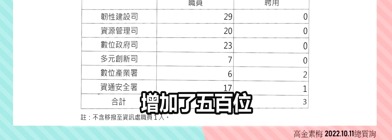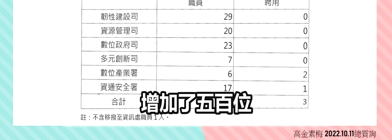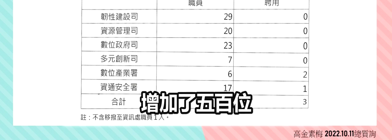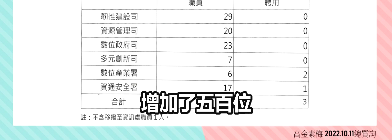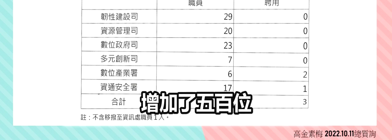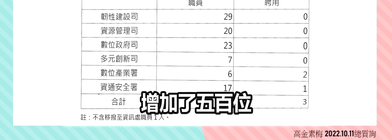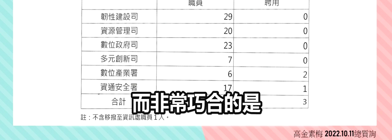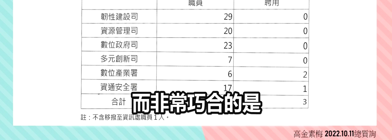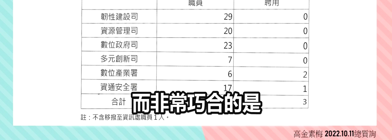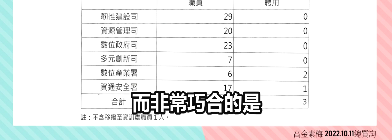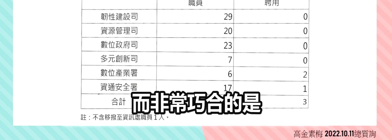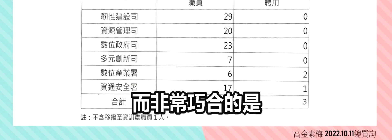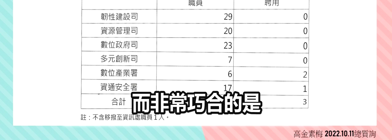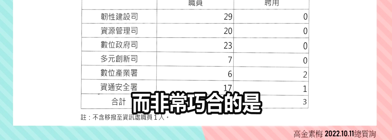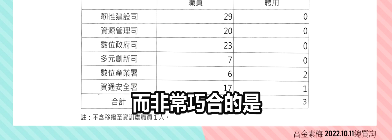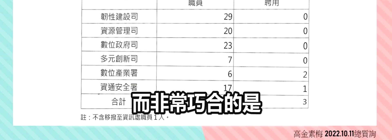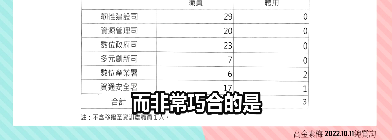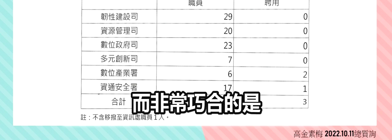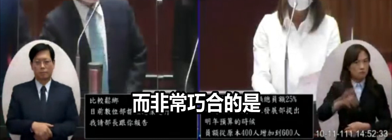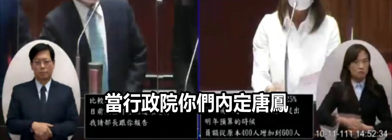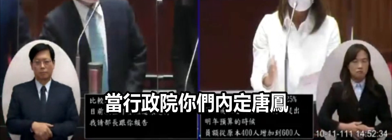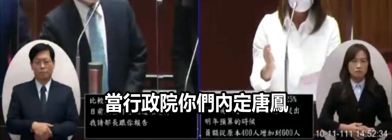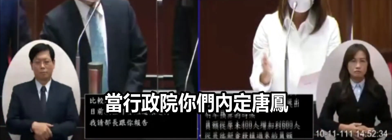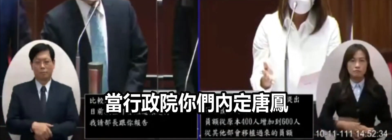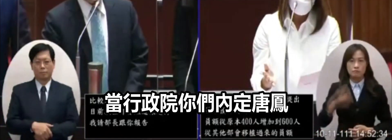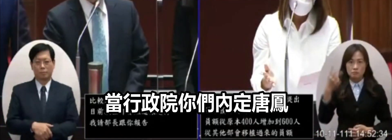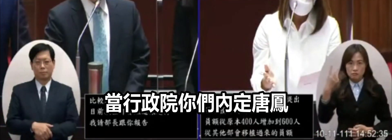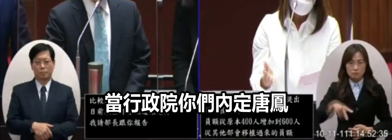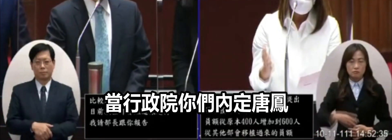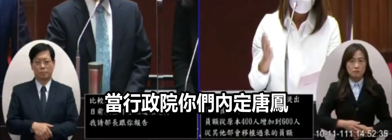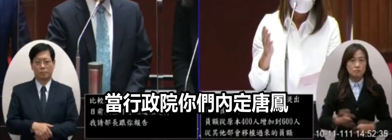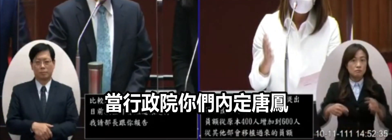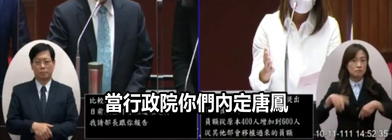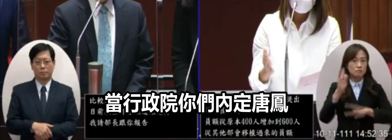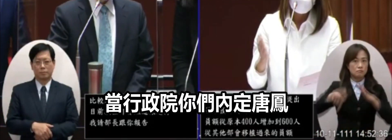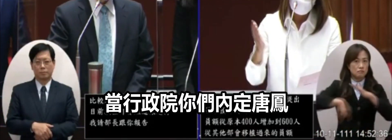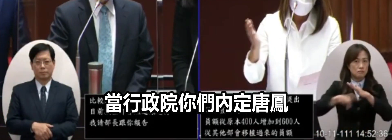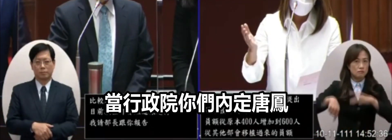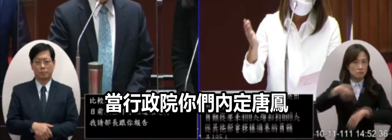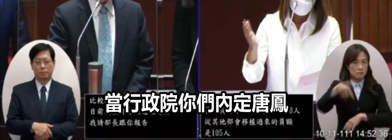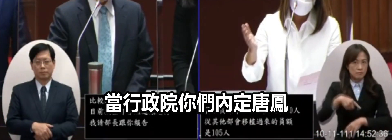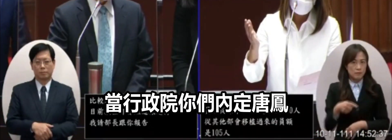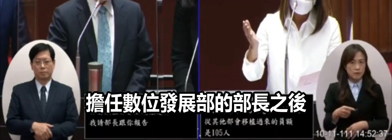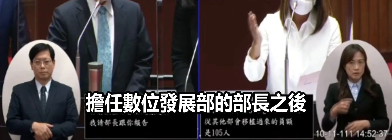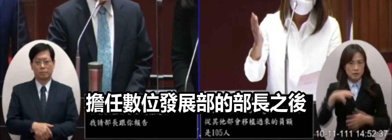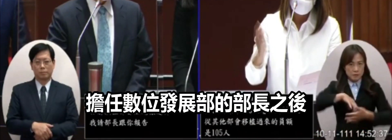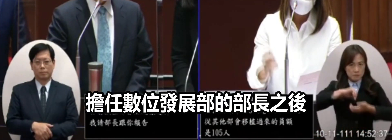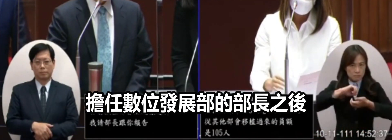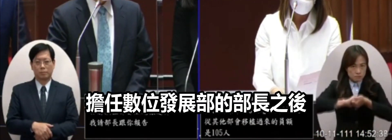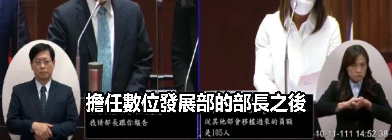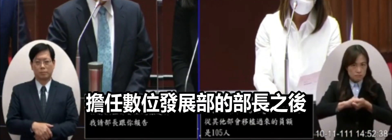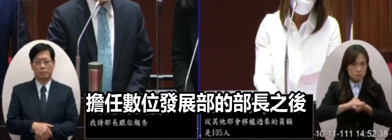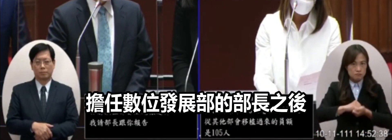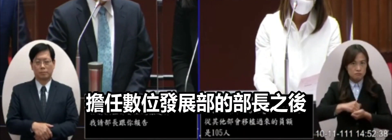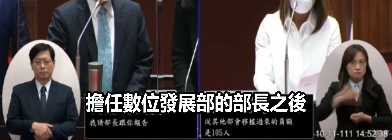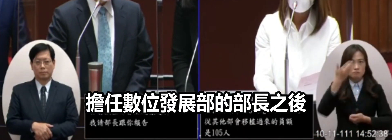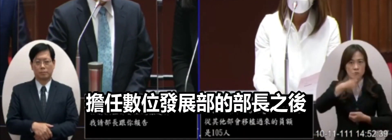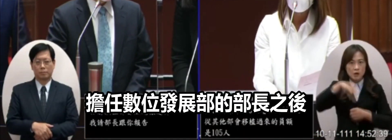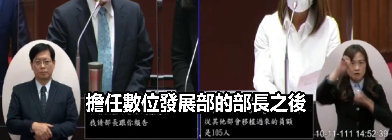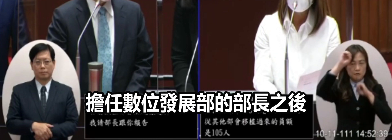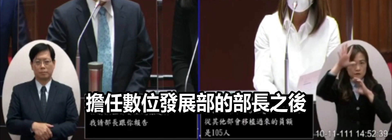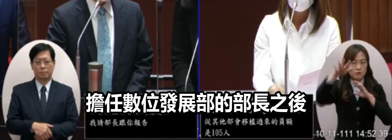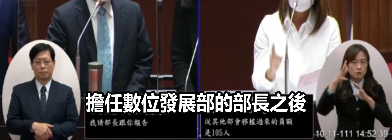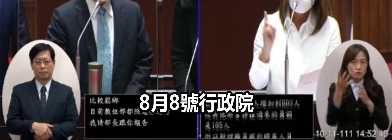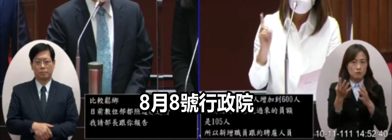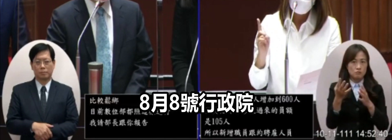了500位。而非常巧合的是，当行政院你们内定唐凤担任数位发展部的部